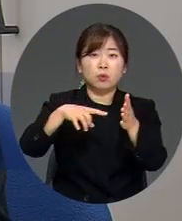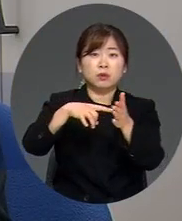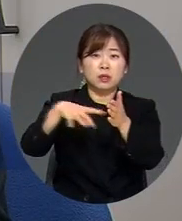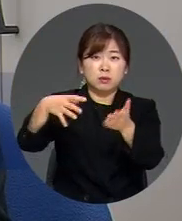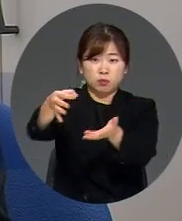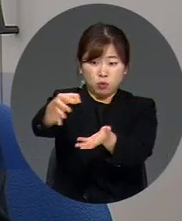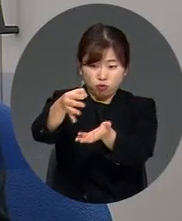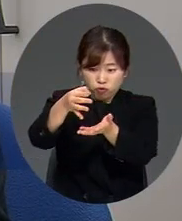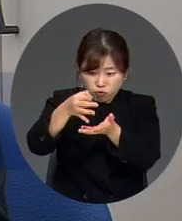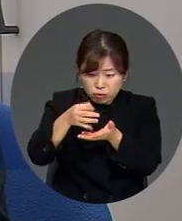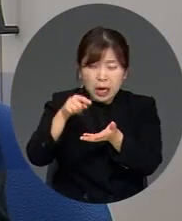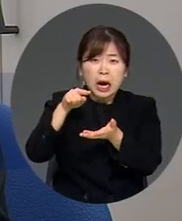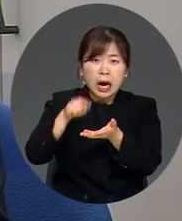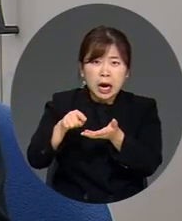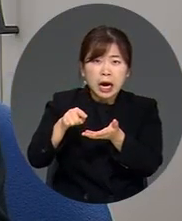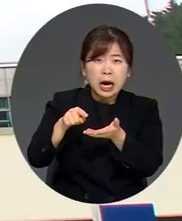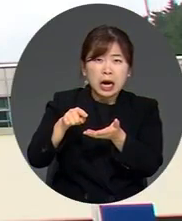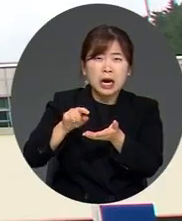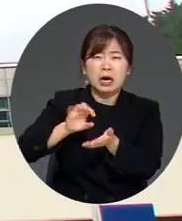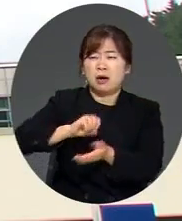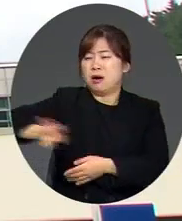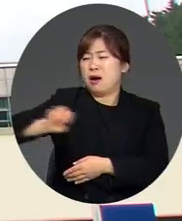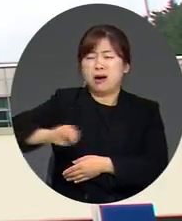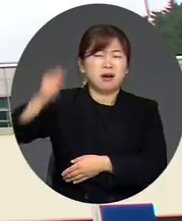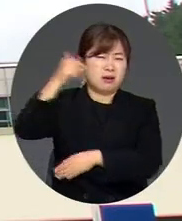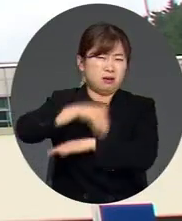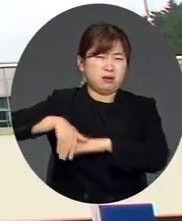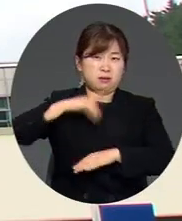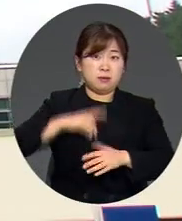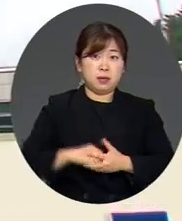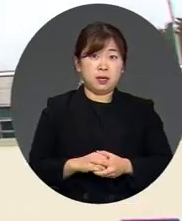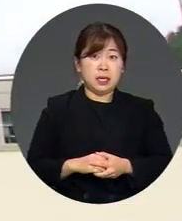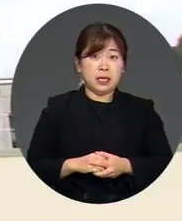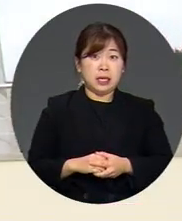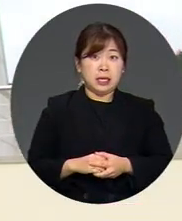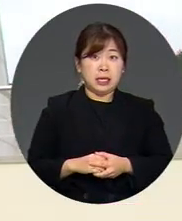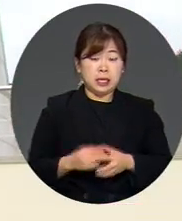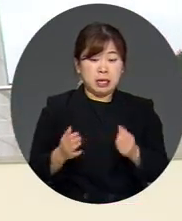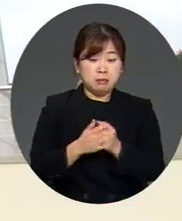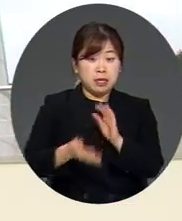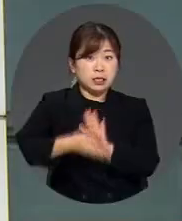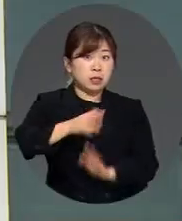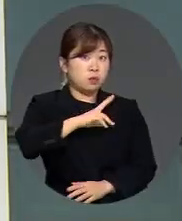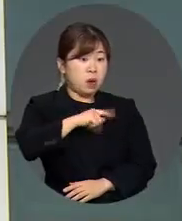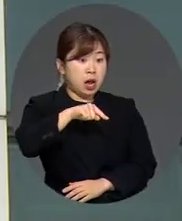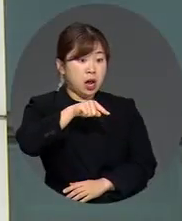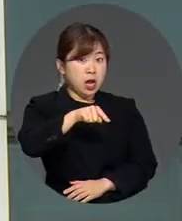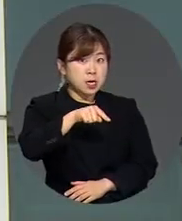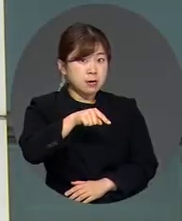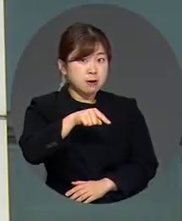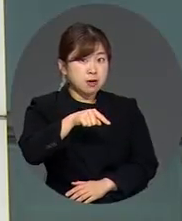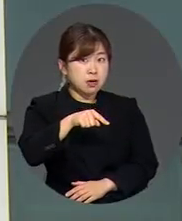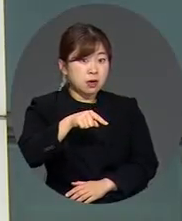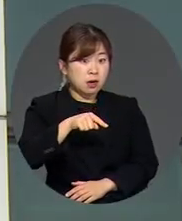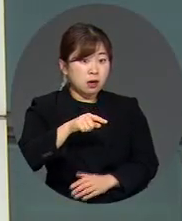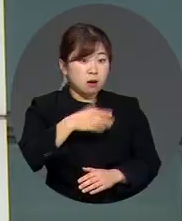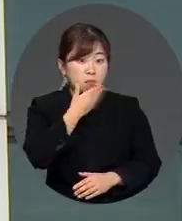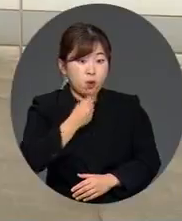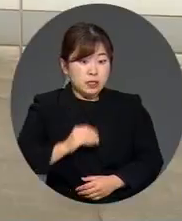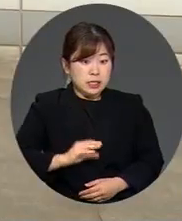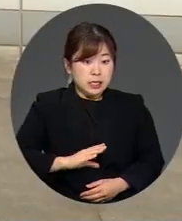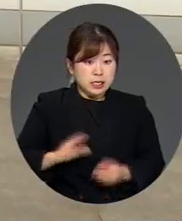감안해서 예산을 편성하고 있습니다. 시의회는 서민복지 축소로 불똥이 튀지 않도록 감시할